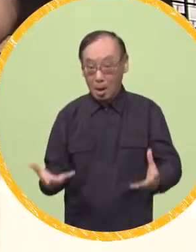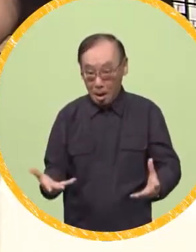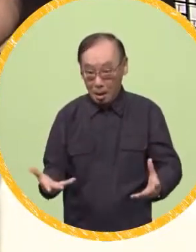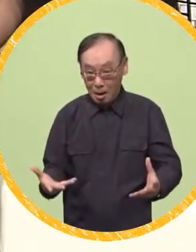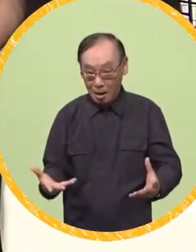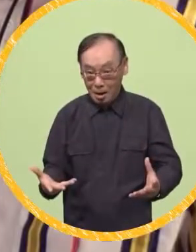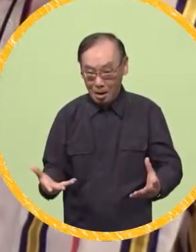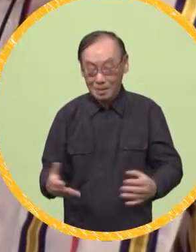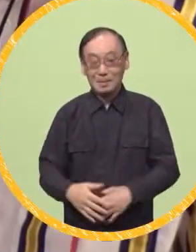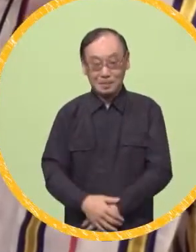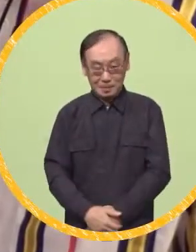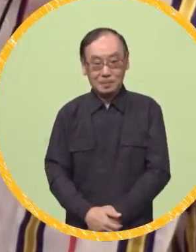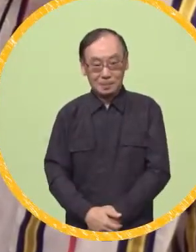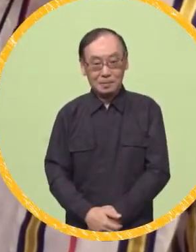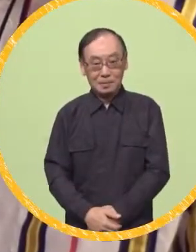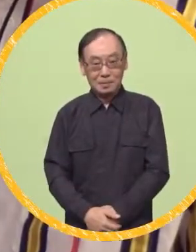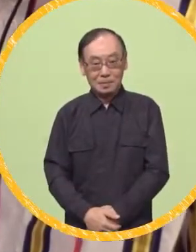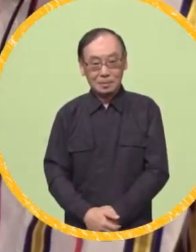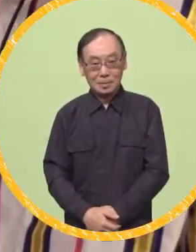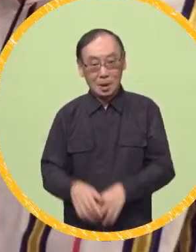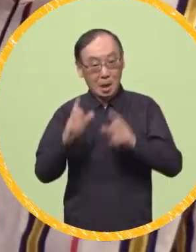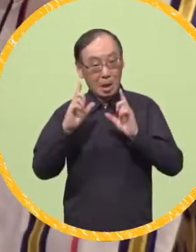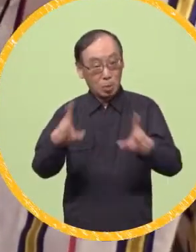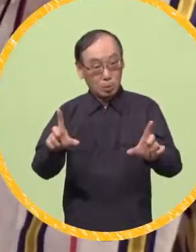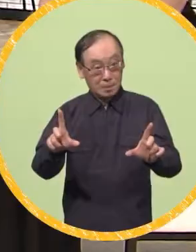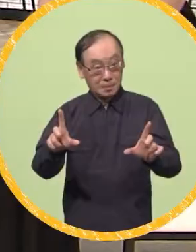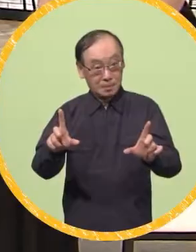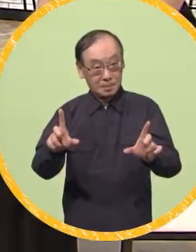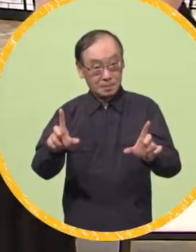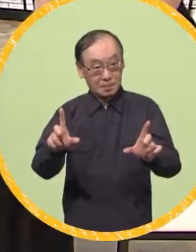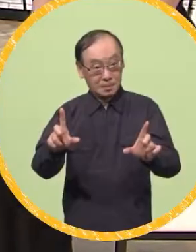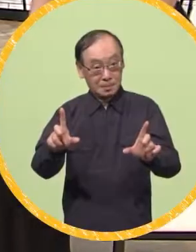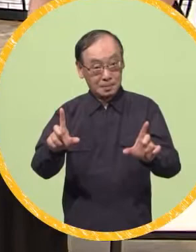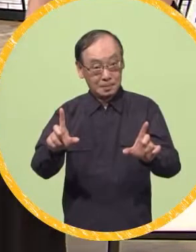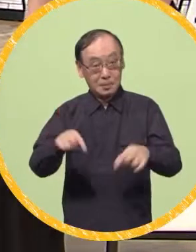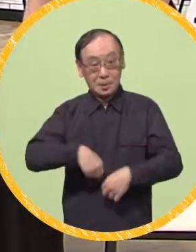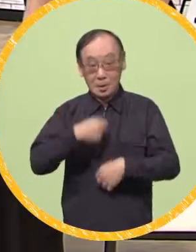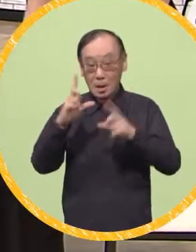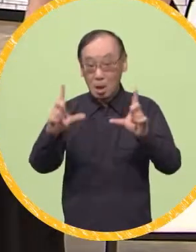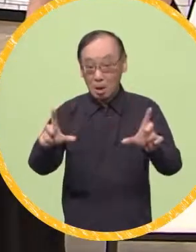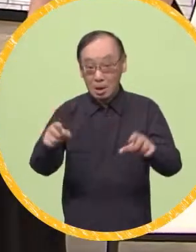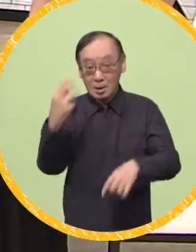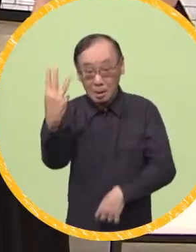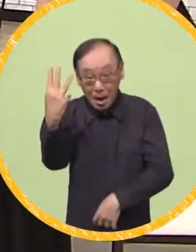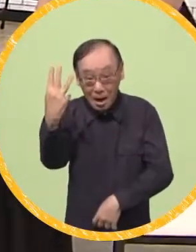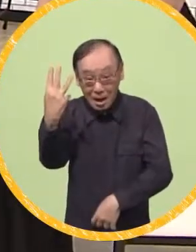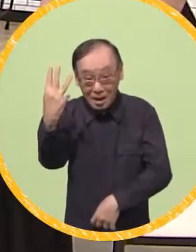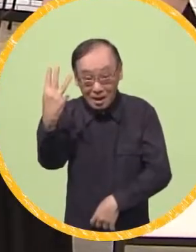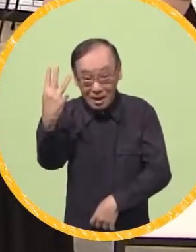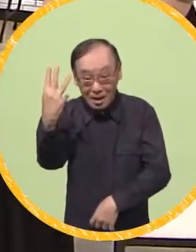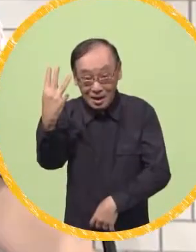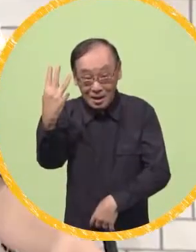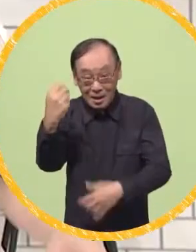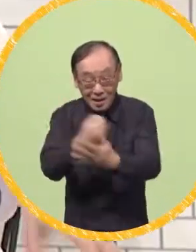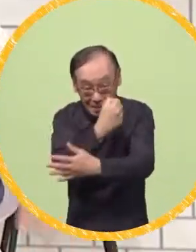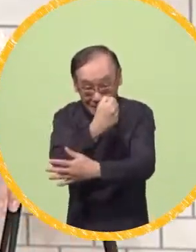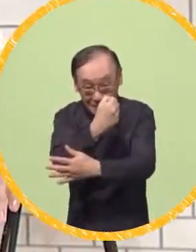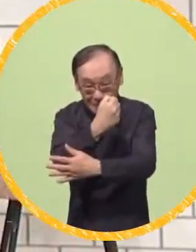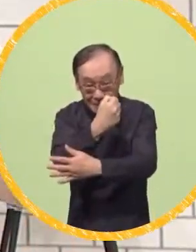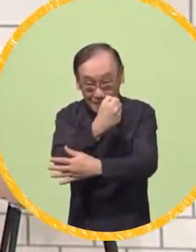飲めないか全滅大正解の発表ですはぁ世界は3番パパ